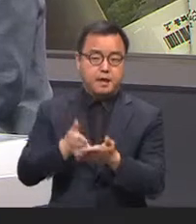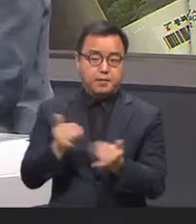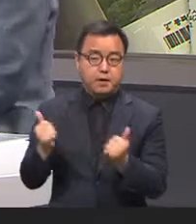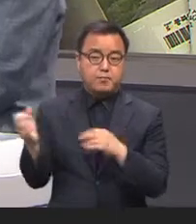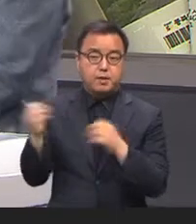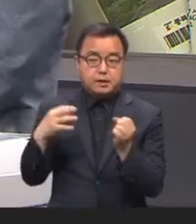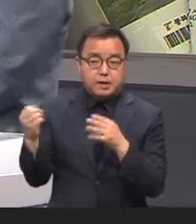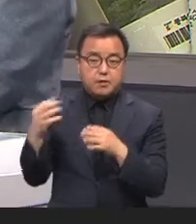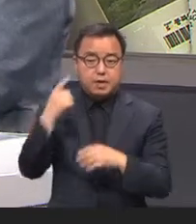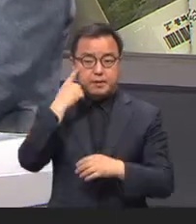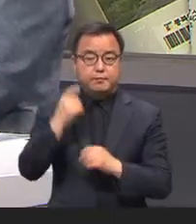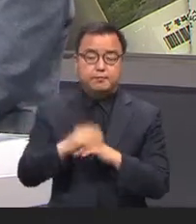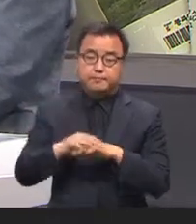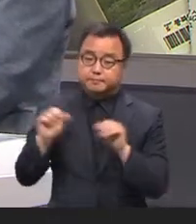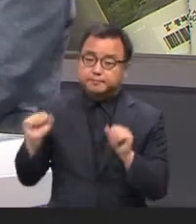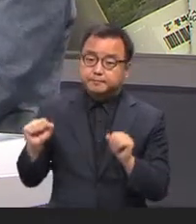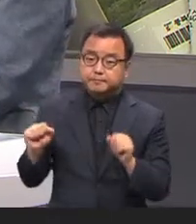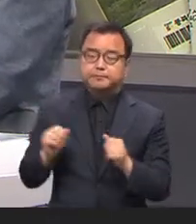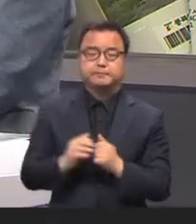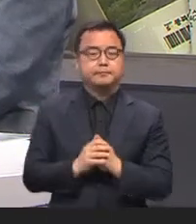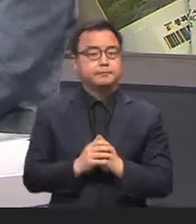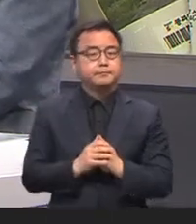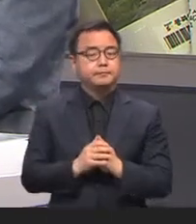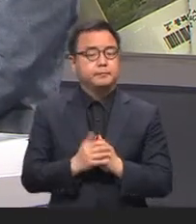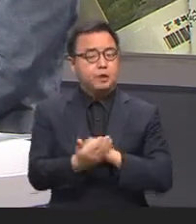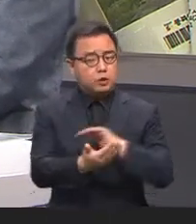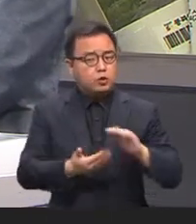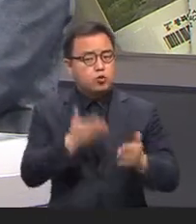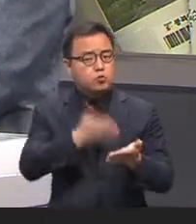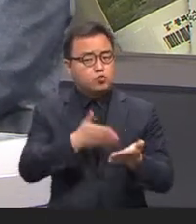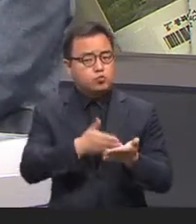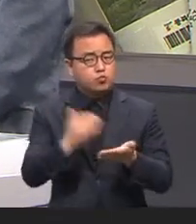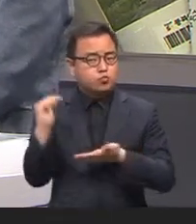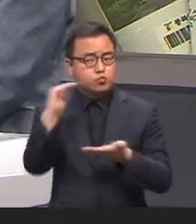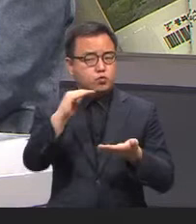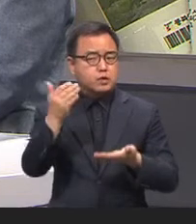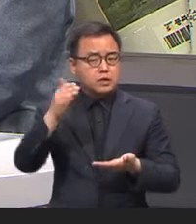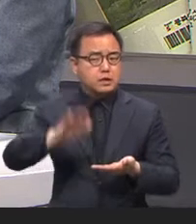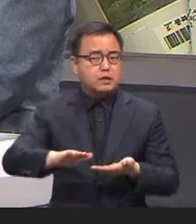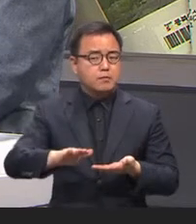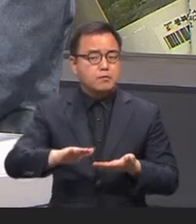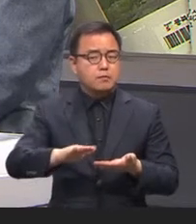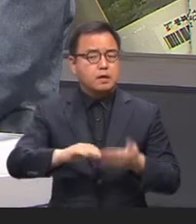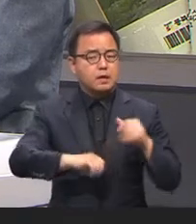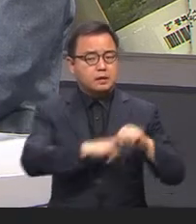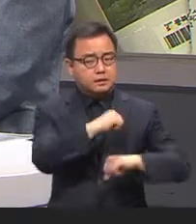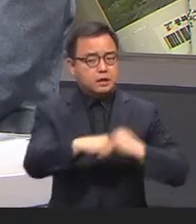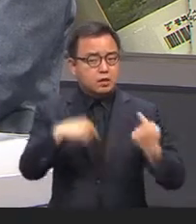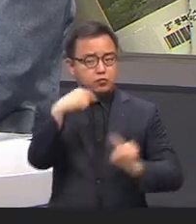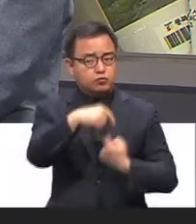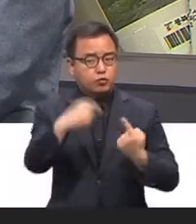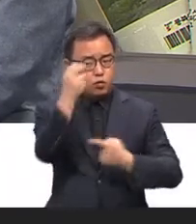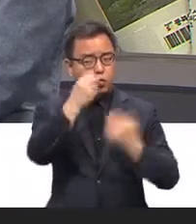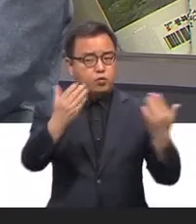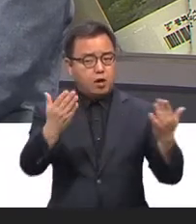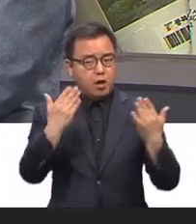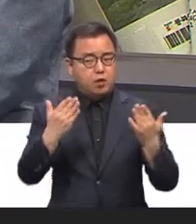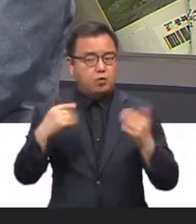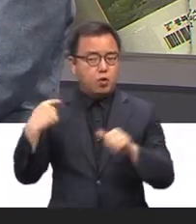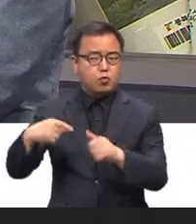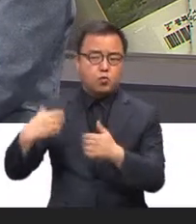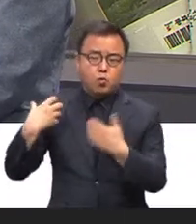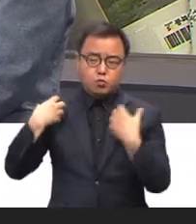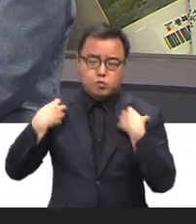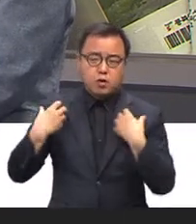안녕하세요 4 앞서 저희가 리포트 에서도 보도 해 드렸지만 자사고 와 교육당국과 내 입장 차가 좀처럼 이제 좁혀지지 않고 있는